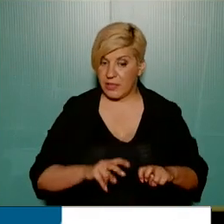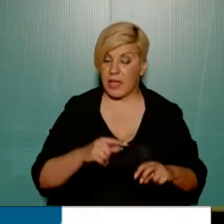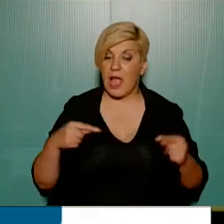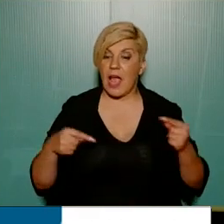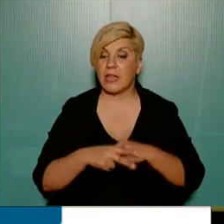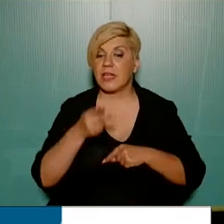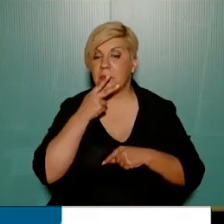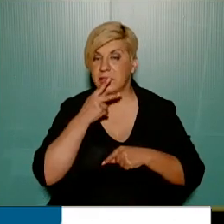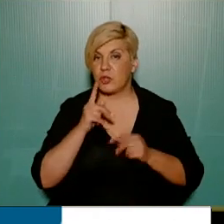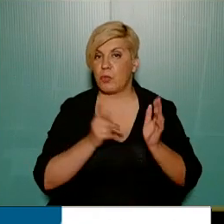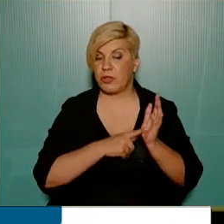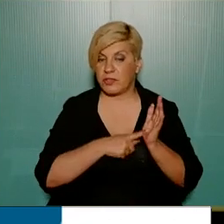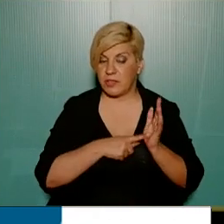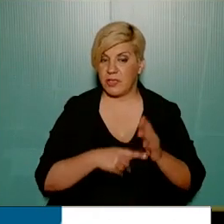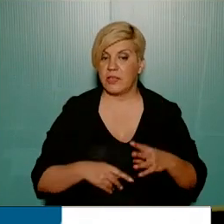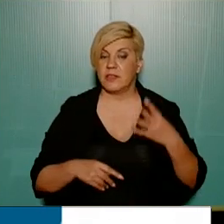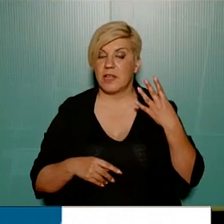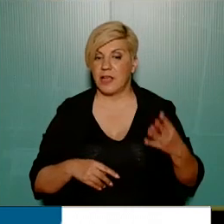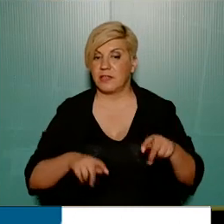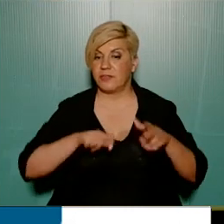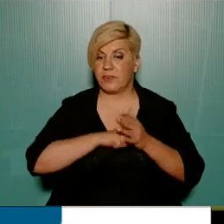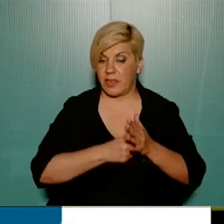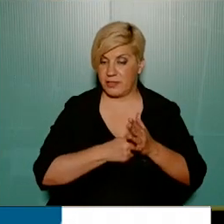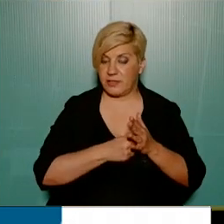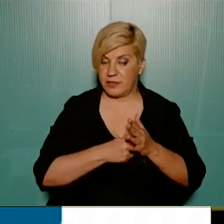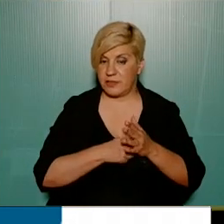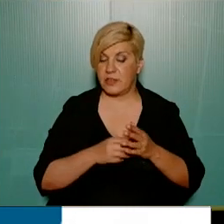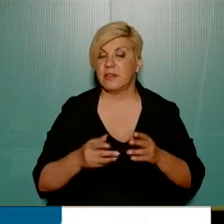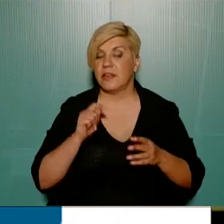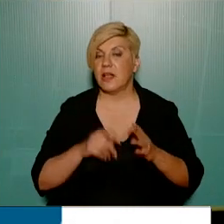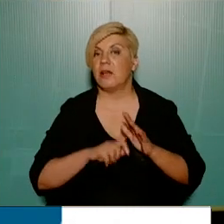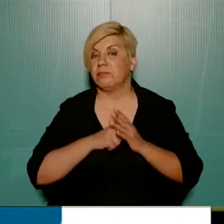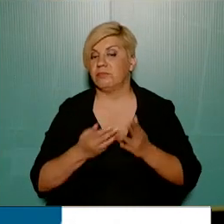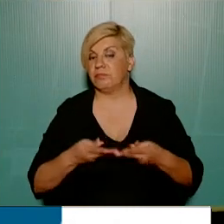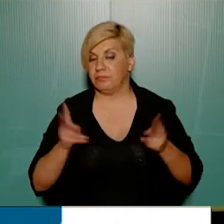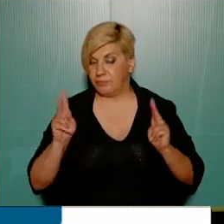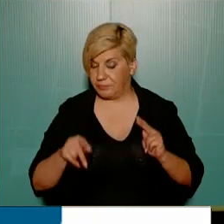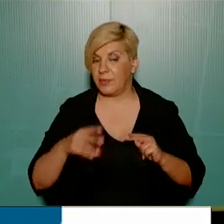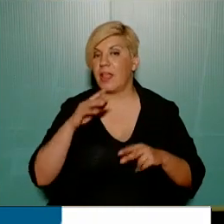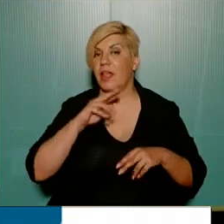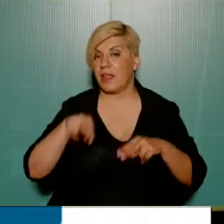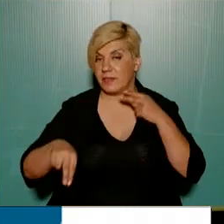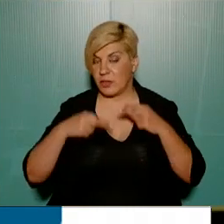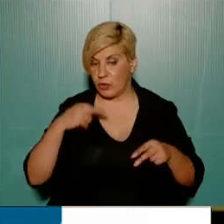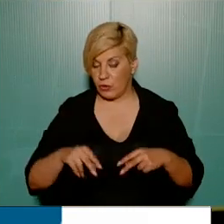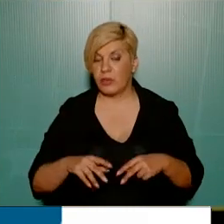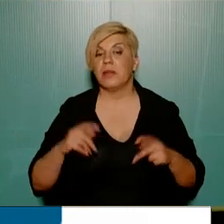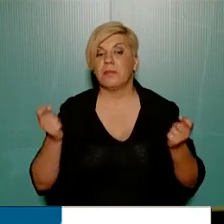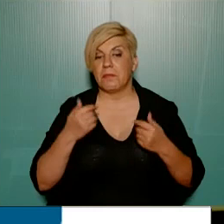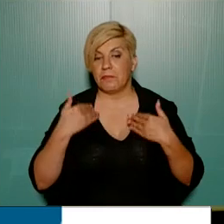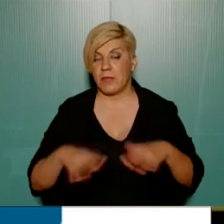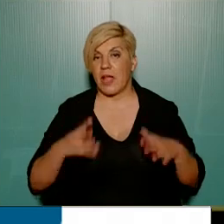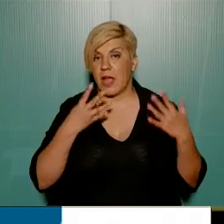αντικαπνιστική νομοθεσία, 4 σφραγίσεις και 4 αποσφραγίσεις σε καταστήματα υγειονομικού ενδιαφέροντος.